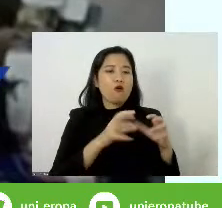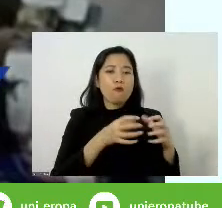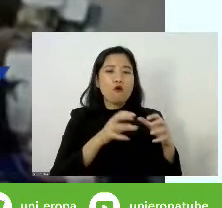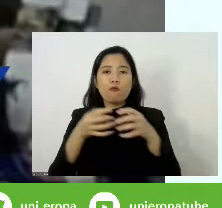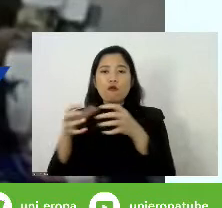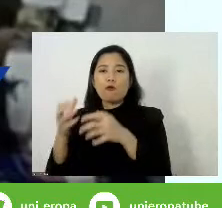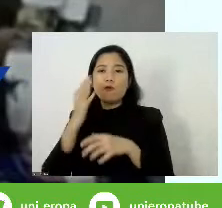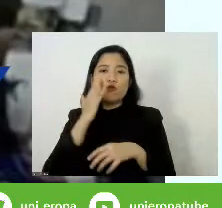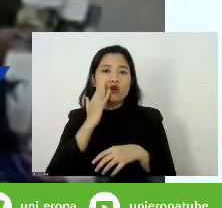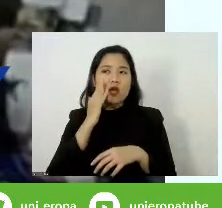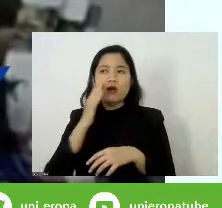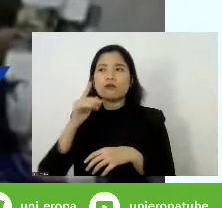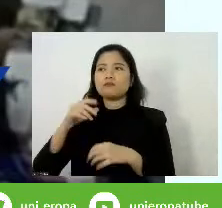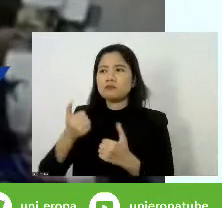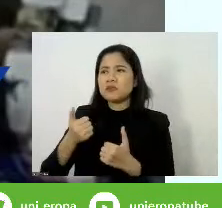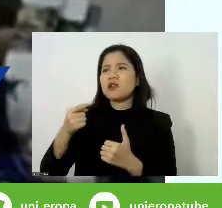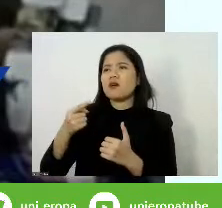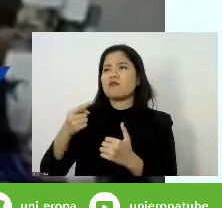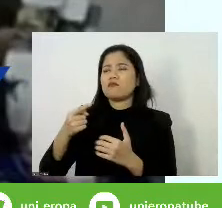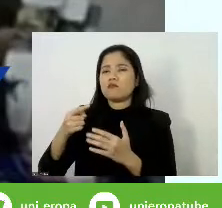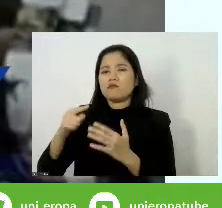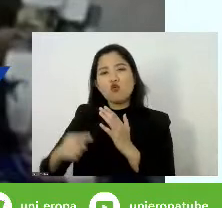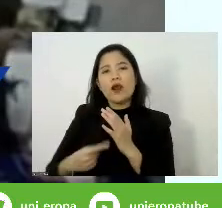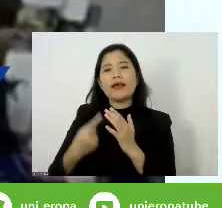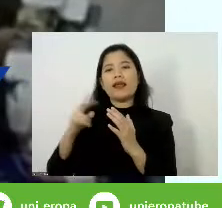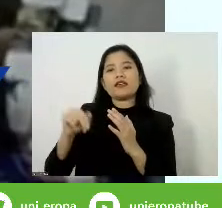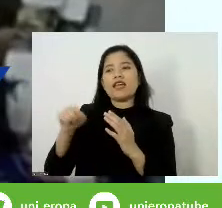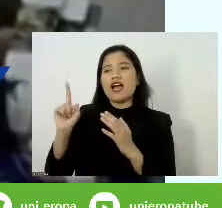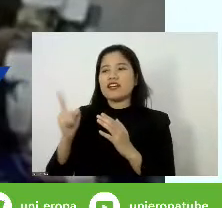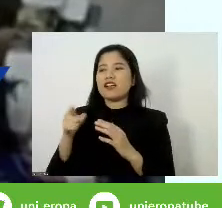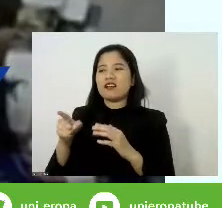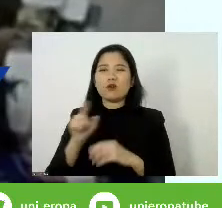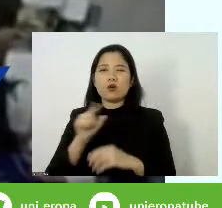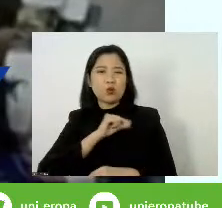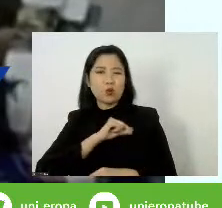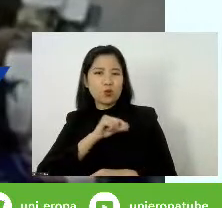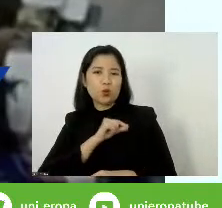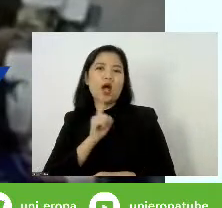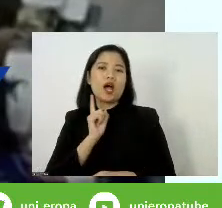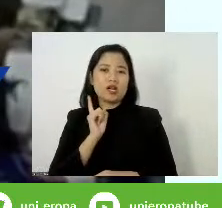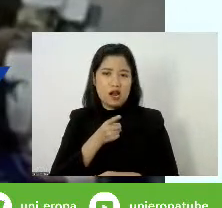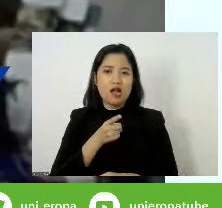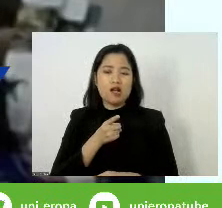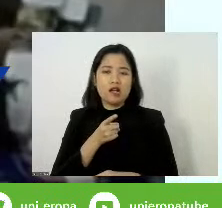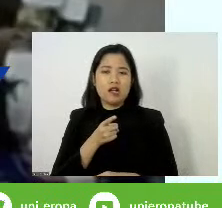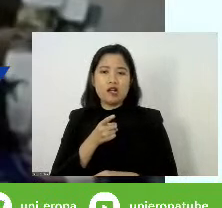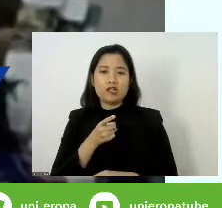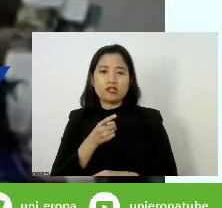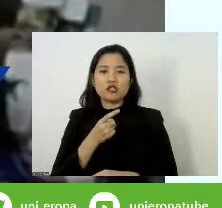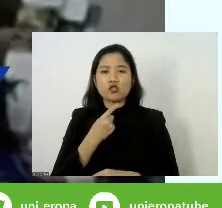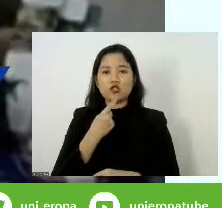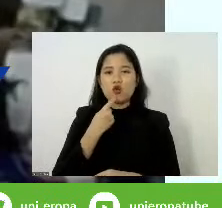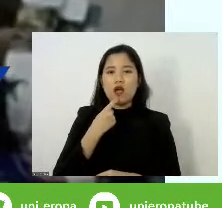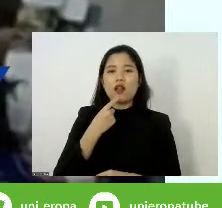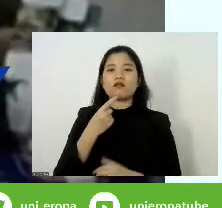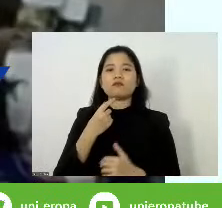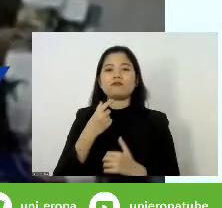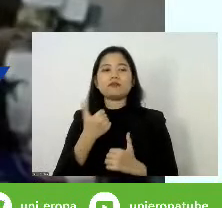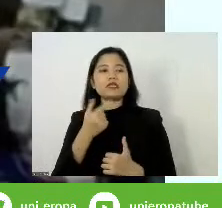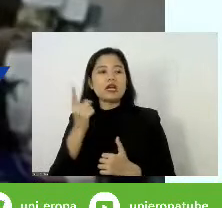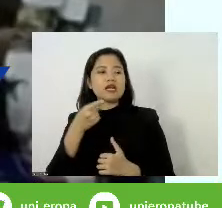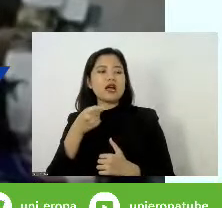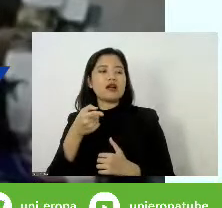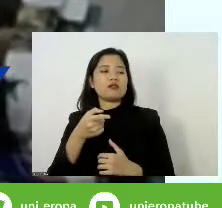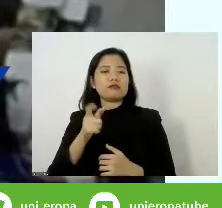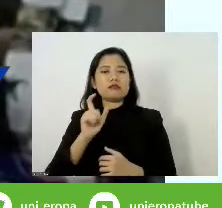mulai menimbang adanya keuntungan eh yang di yang didapat dari gaya hidup